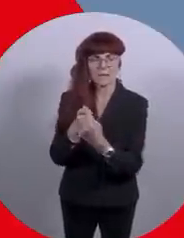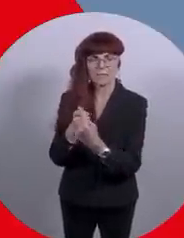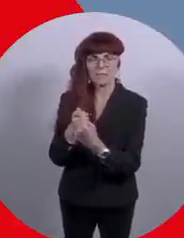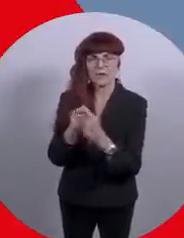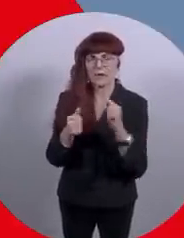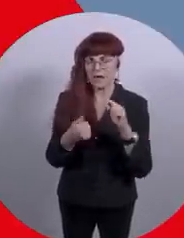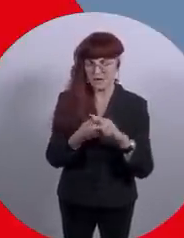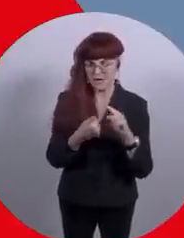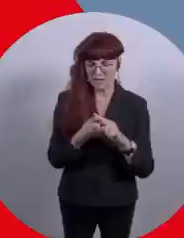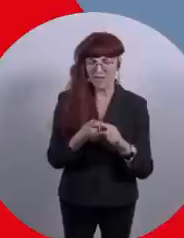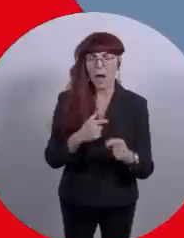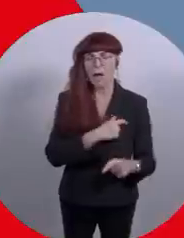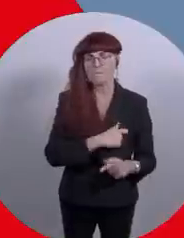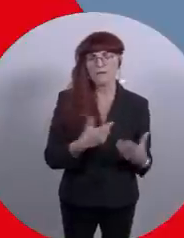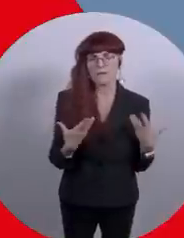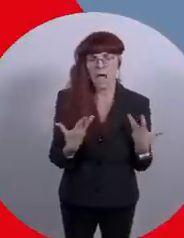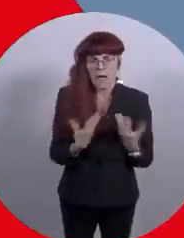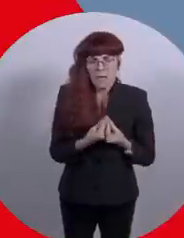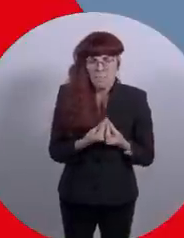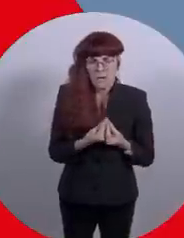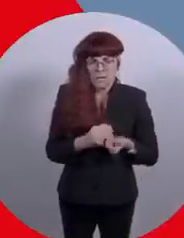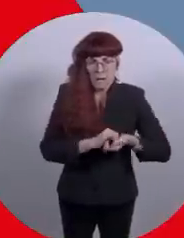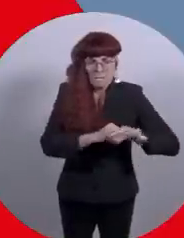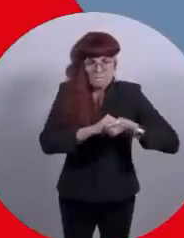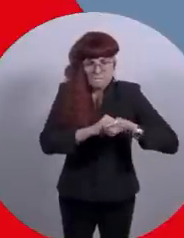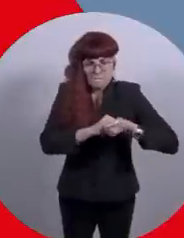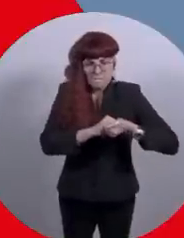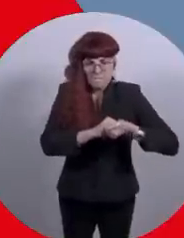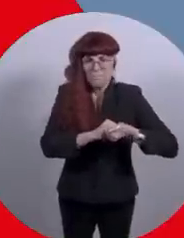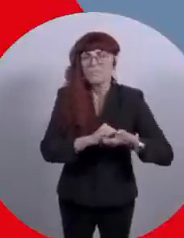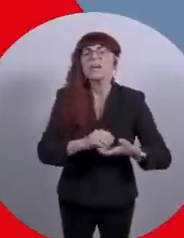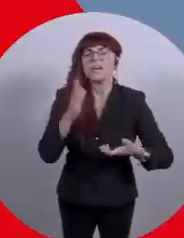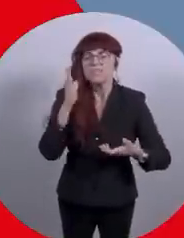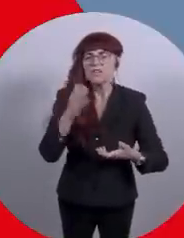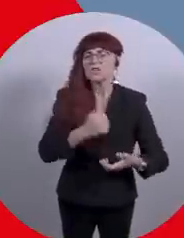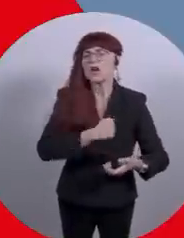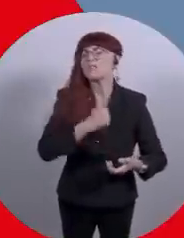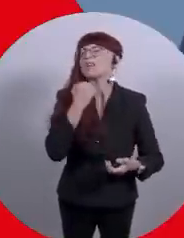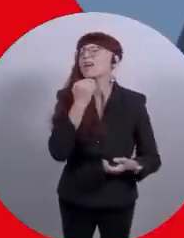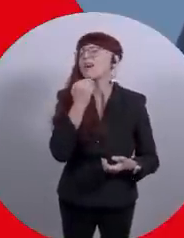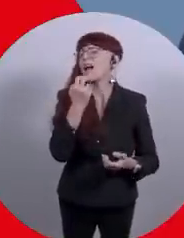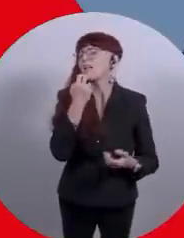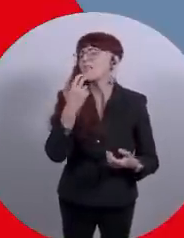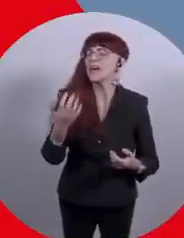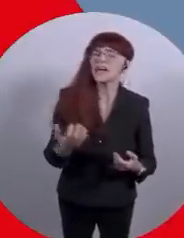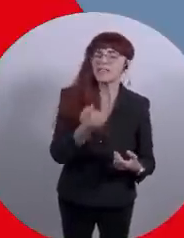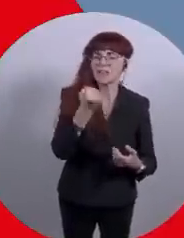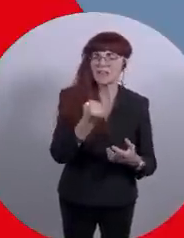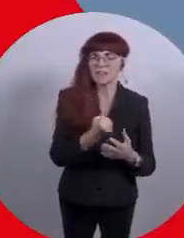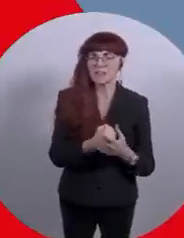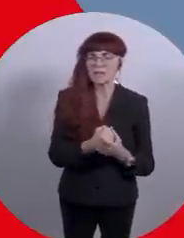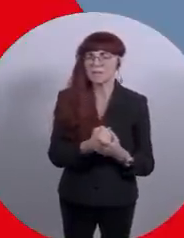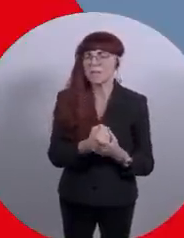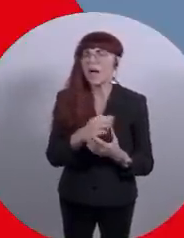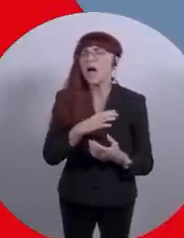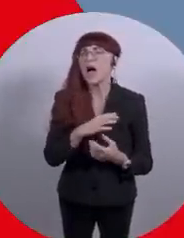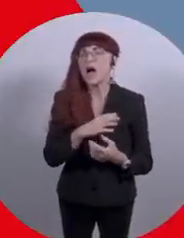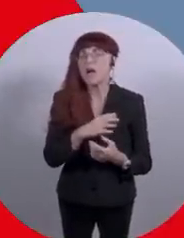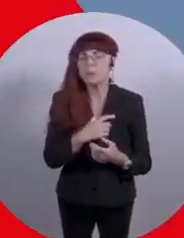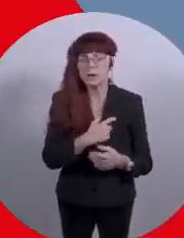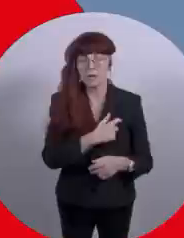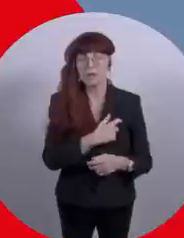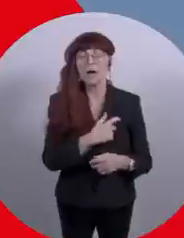Partei zu einem und wir werden das schaffen egal wer heute gewinnt wir werden es schaffen die Partei zu erinnern aber wir haben auch